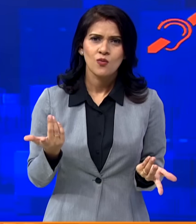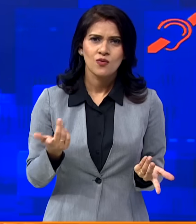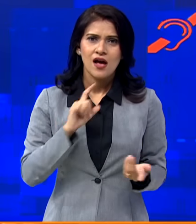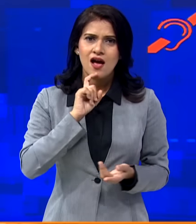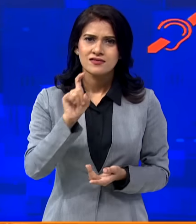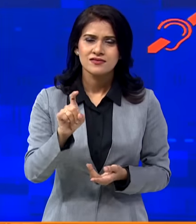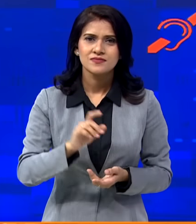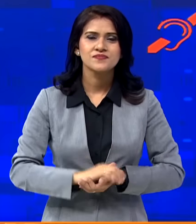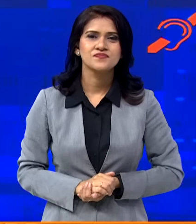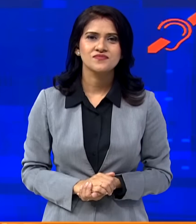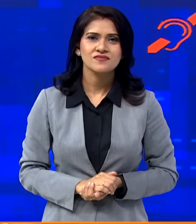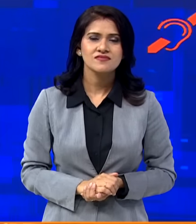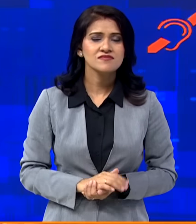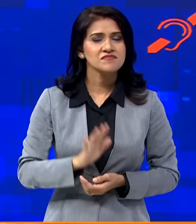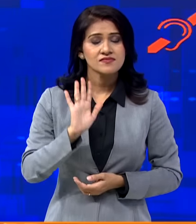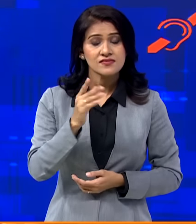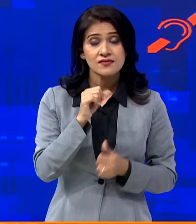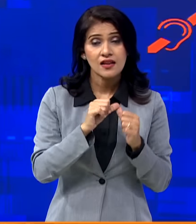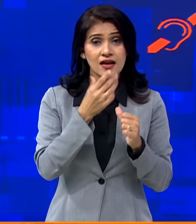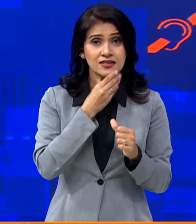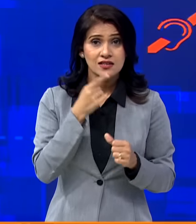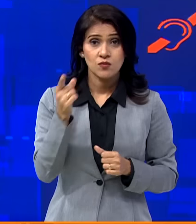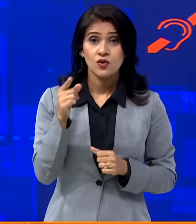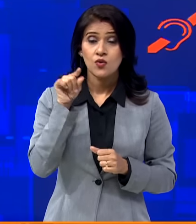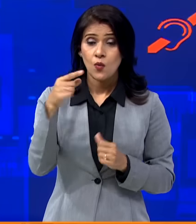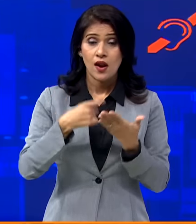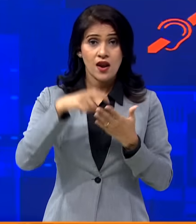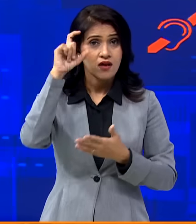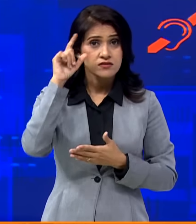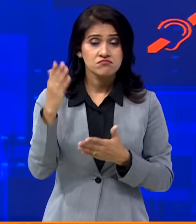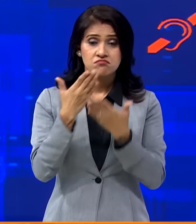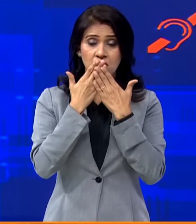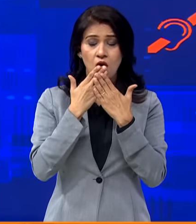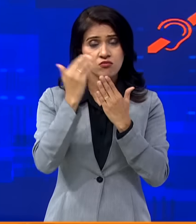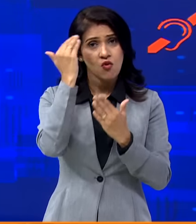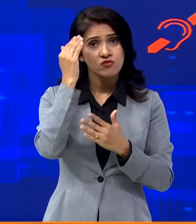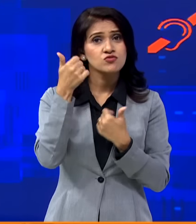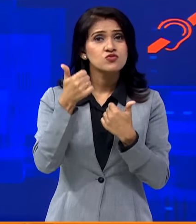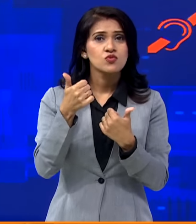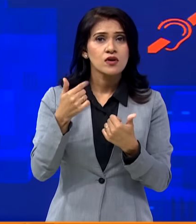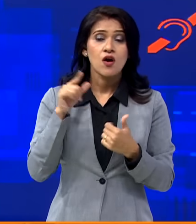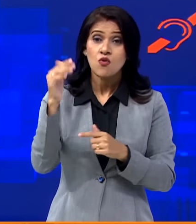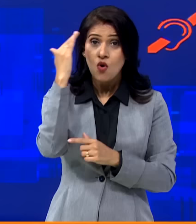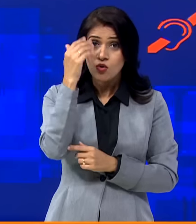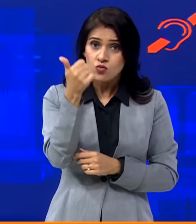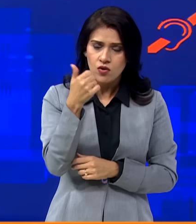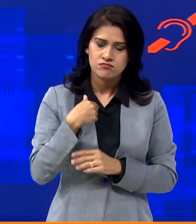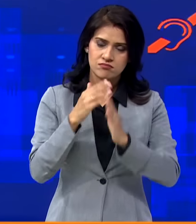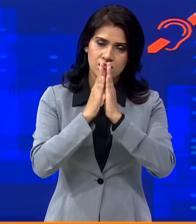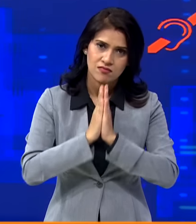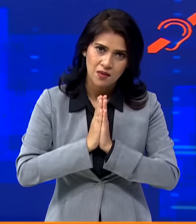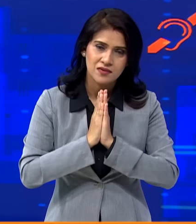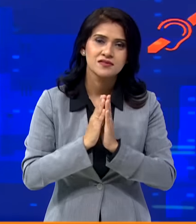बहुत विद्वान पत्रकार है और मैं आपकी उस विता को प्रणाम करता हूं निसंदेह प्रणाम